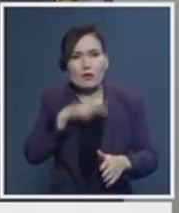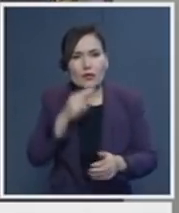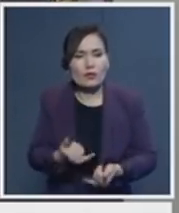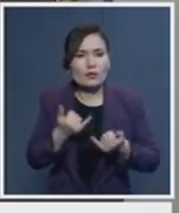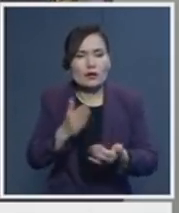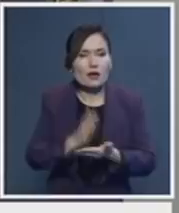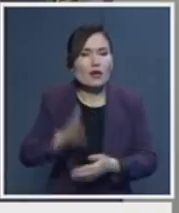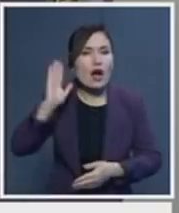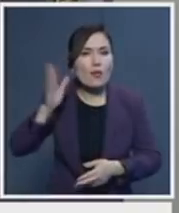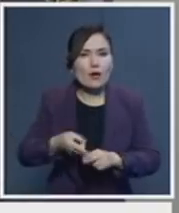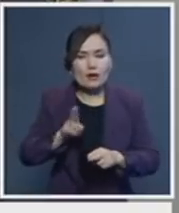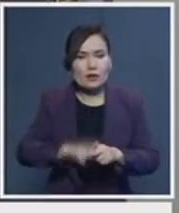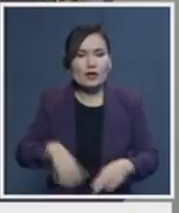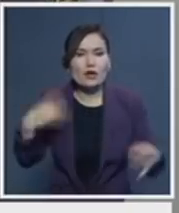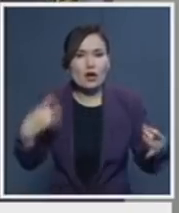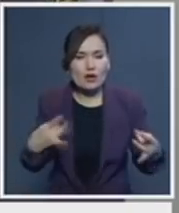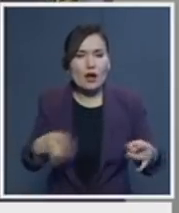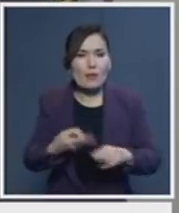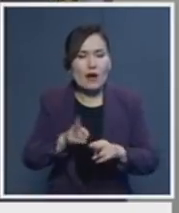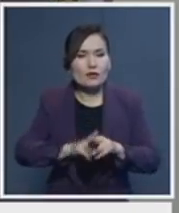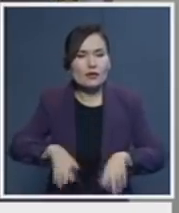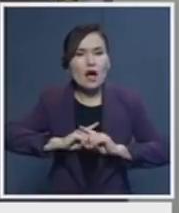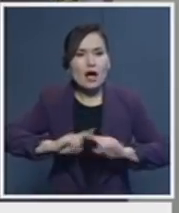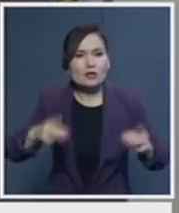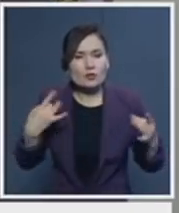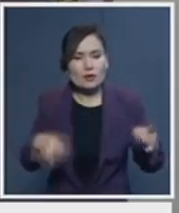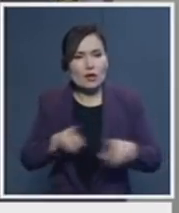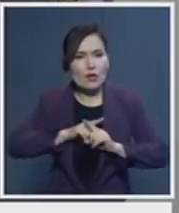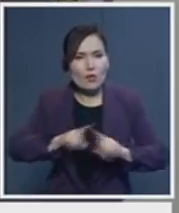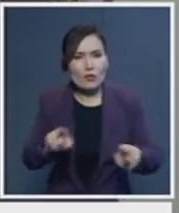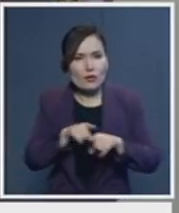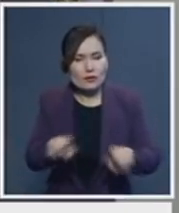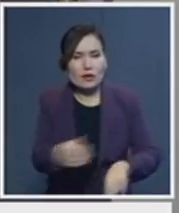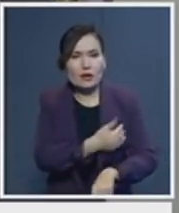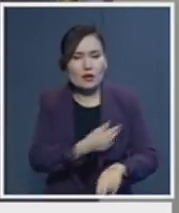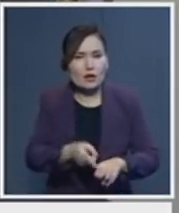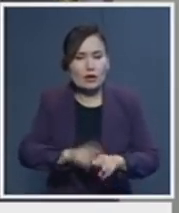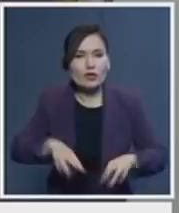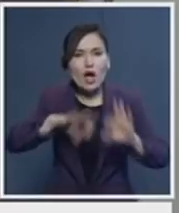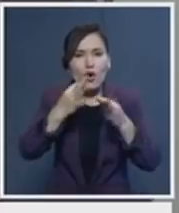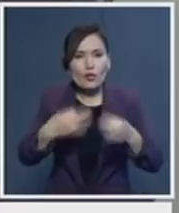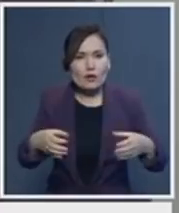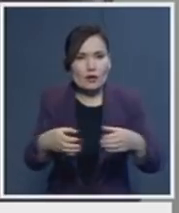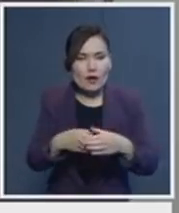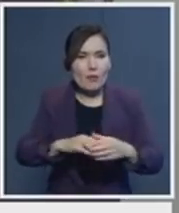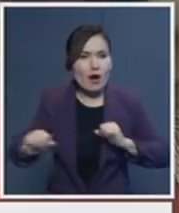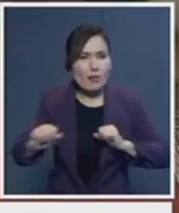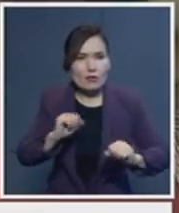отырмыз. Алдағы уақытта осы таңғы жай баспапты кеңінен насихаттамақпыз. Ол үшін өнер сапарларына шығамыз.